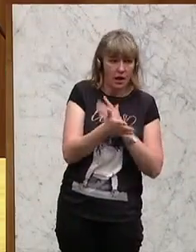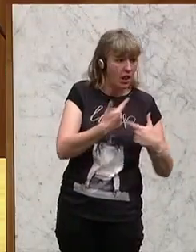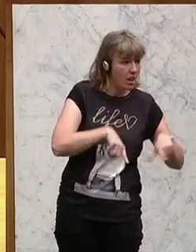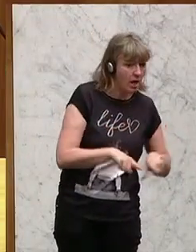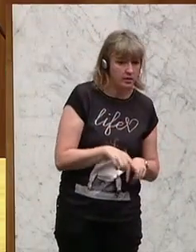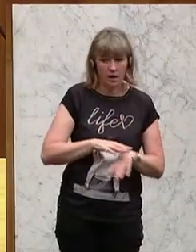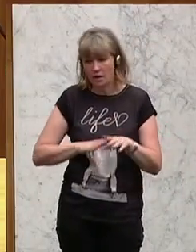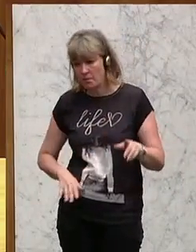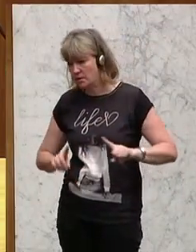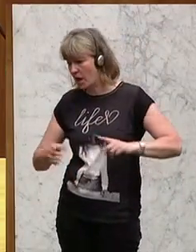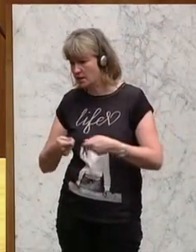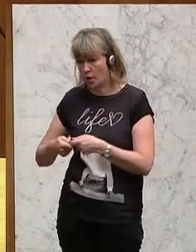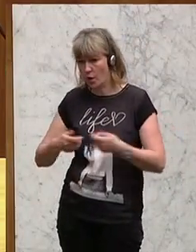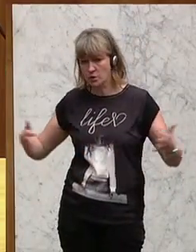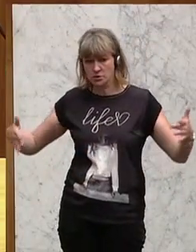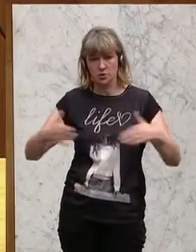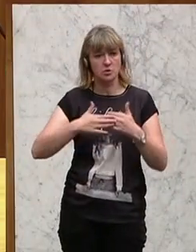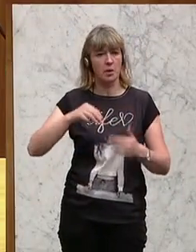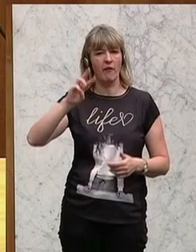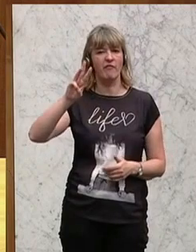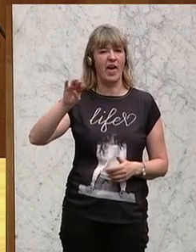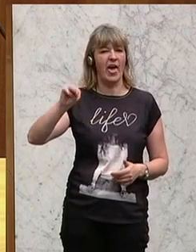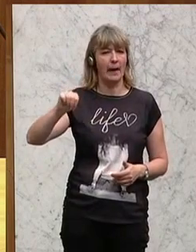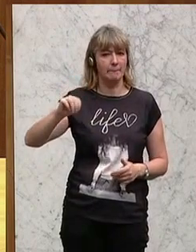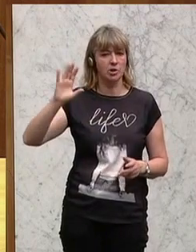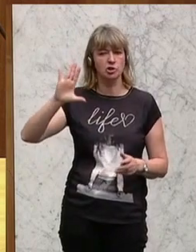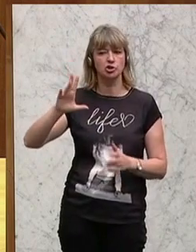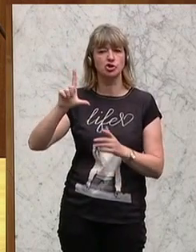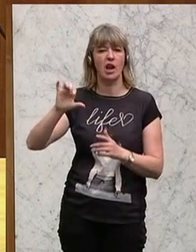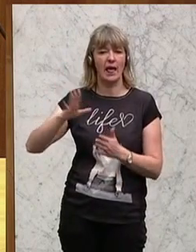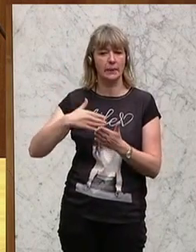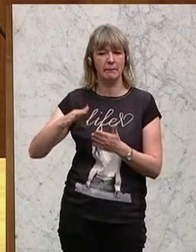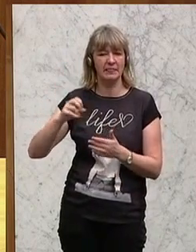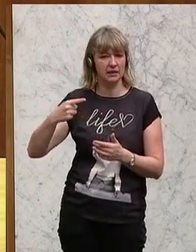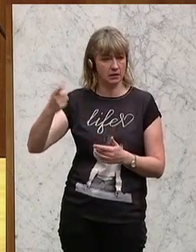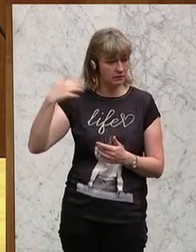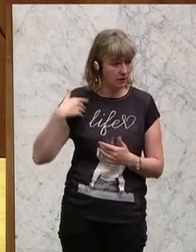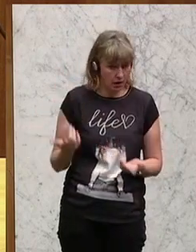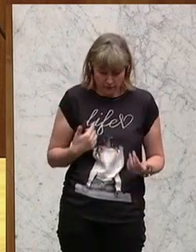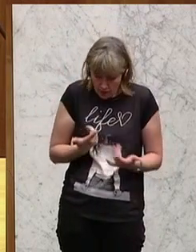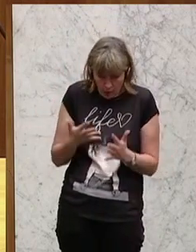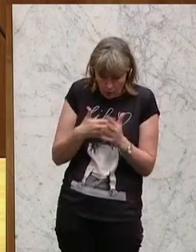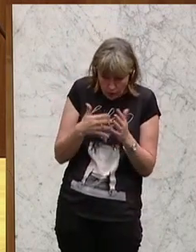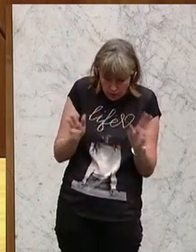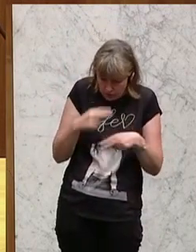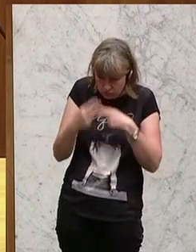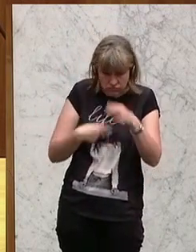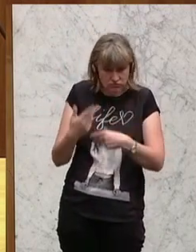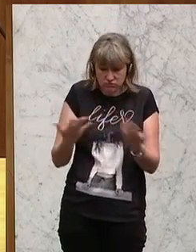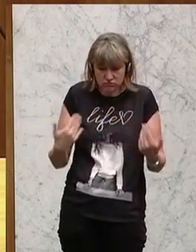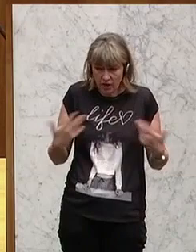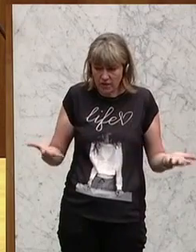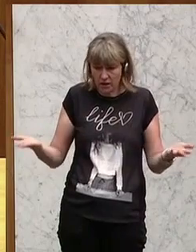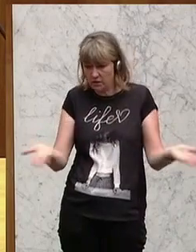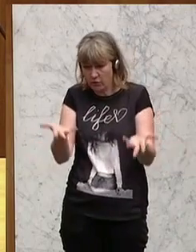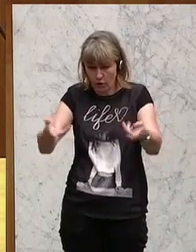sonstigen Organisationen, wie das bei der WM in Schladming der Fall war, die mit dem Bund gemeinsam nebenbei unkontrolliert fördern. Und das wird